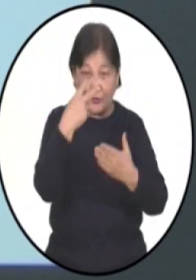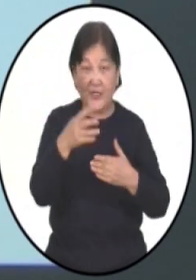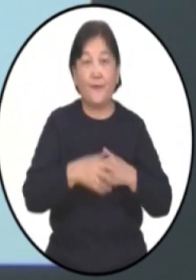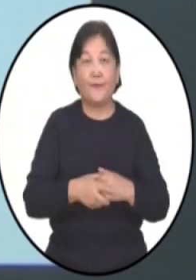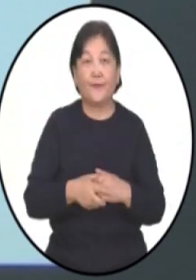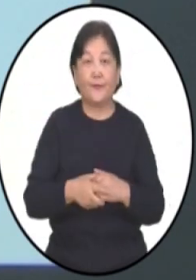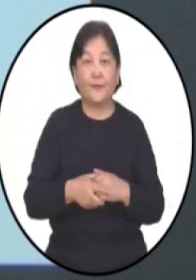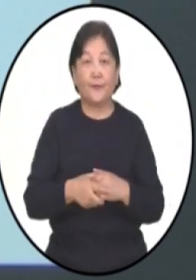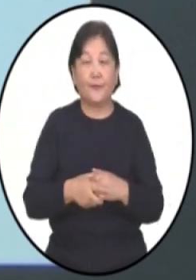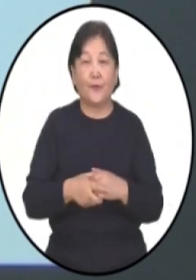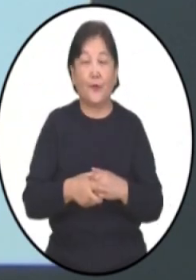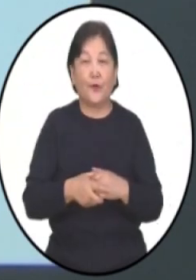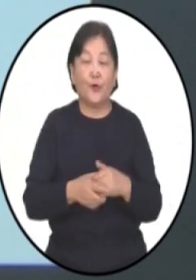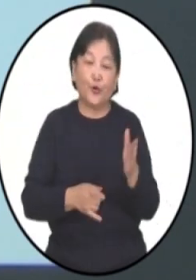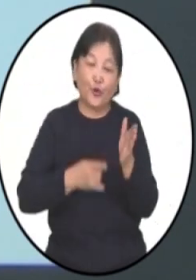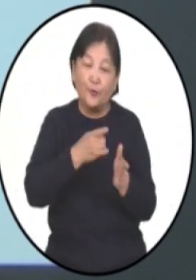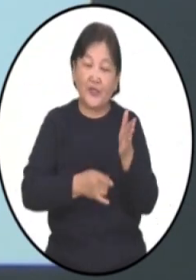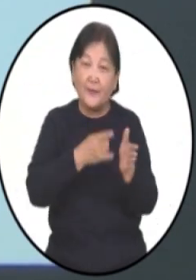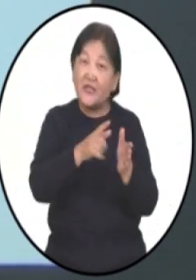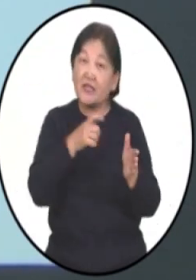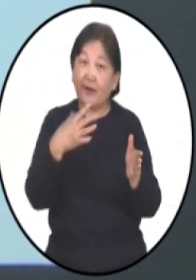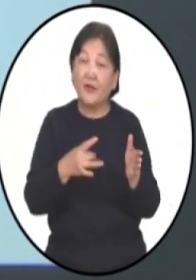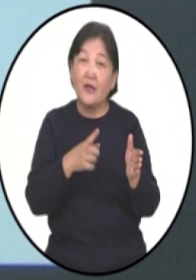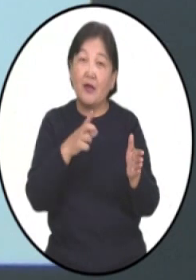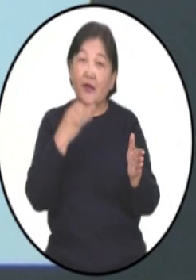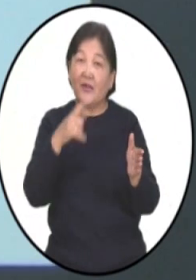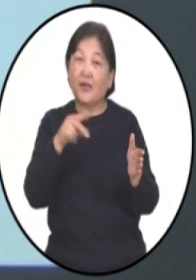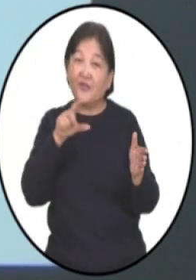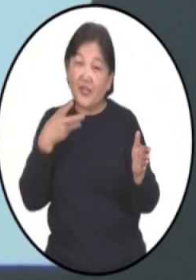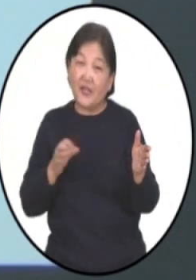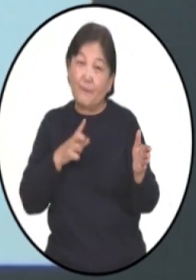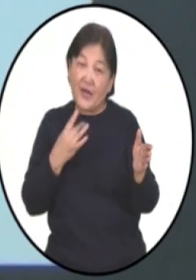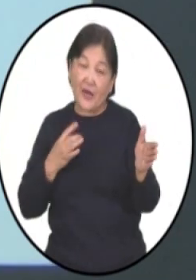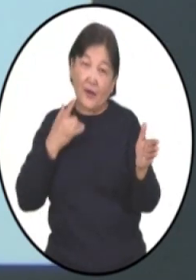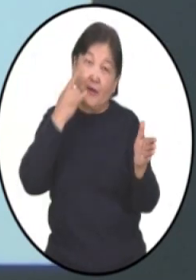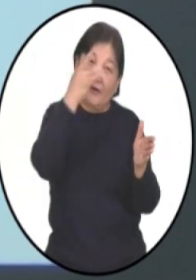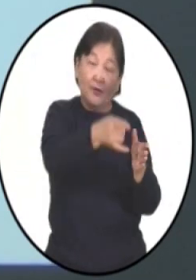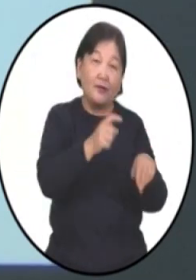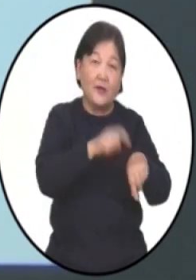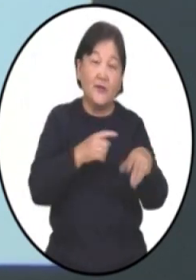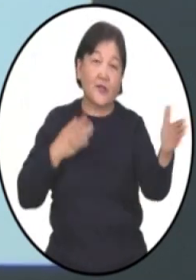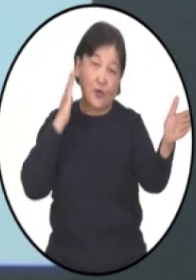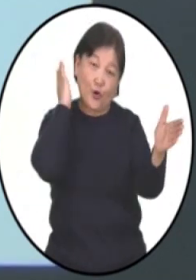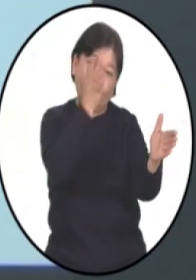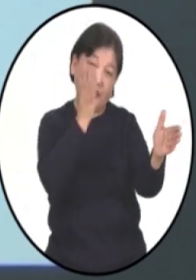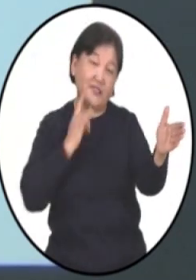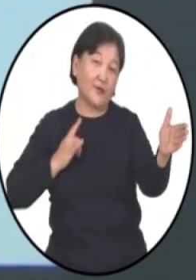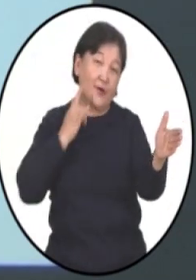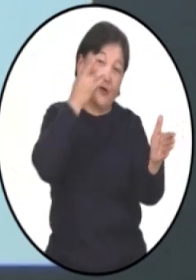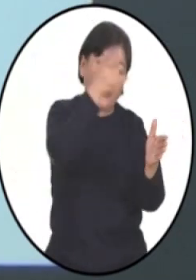Төмөр замын тээвэрт нь их хэмжээний бараа бүтээгдэхүүнийг нэгэн зэрэг холын зам тээвэрлэлдгээр ач холбогдолтой